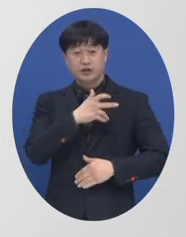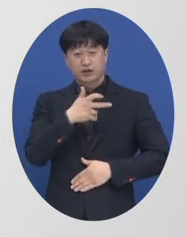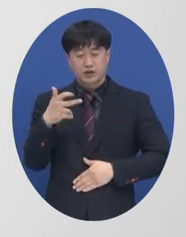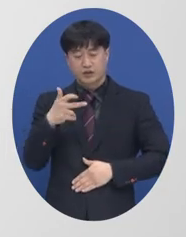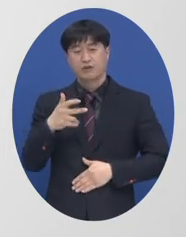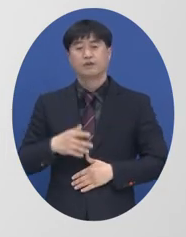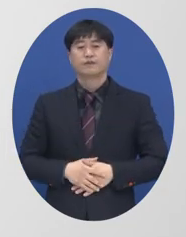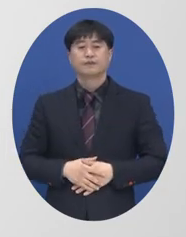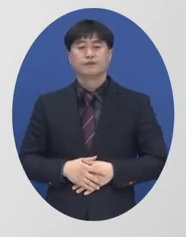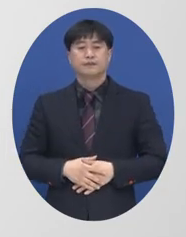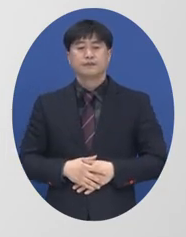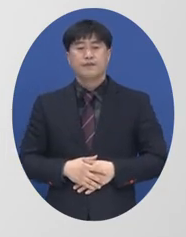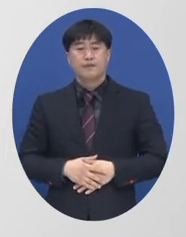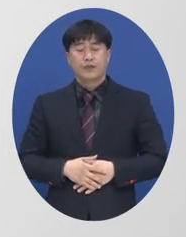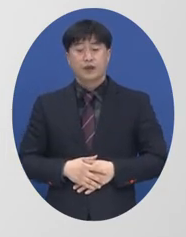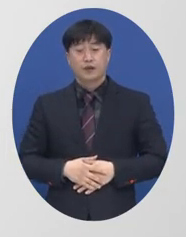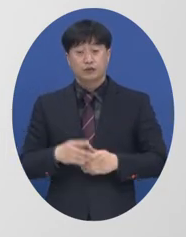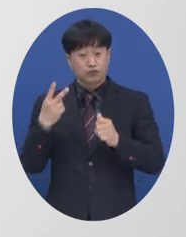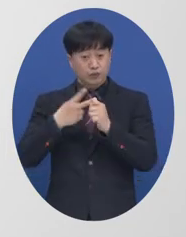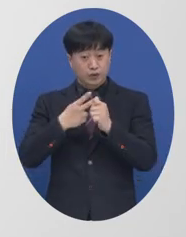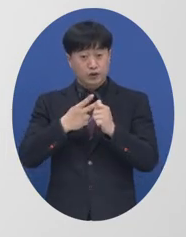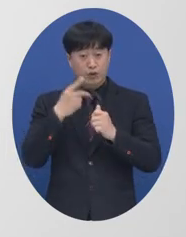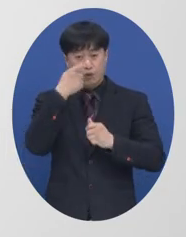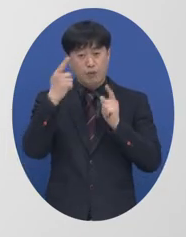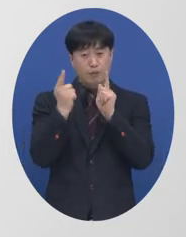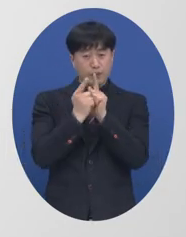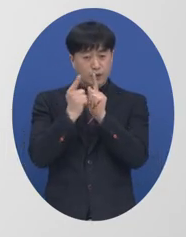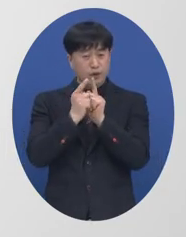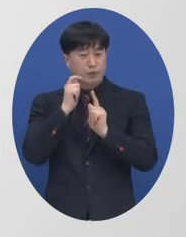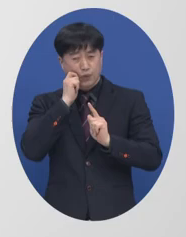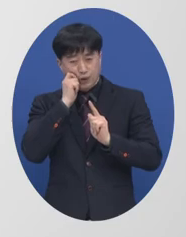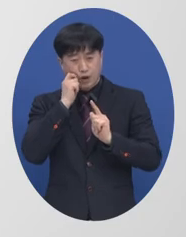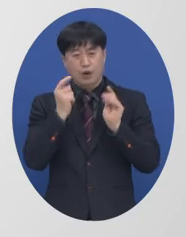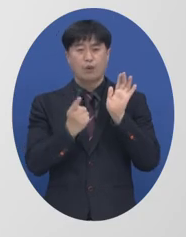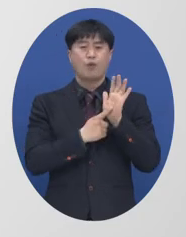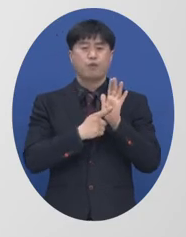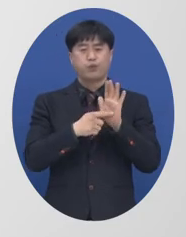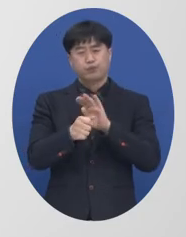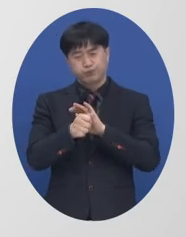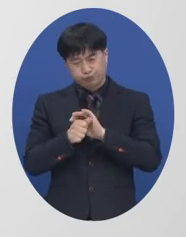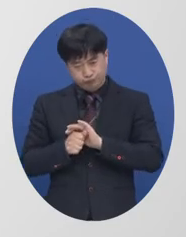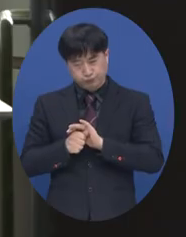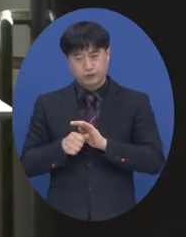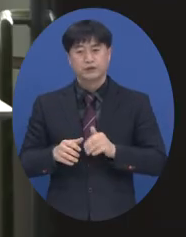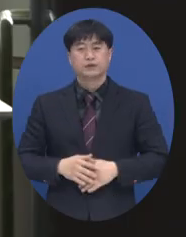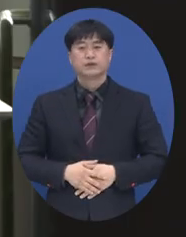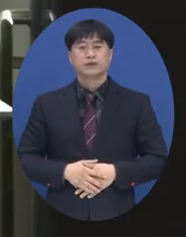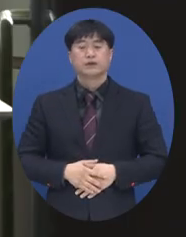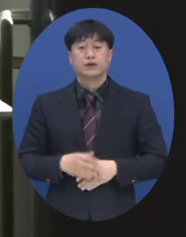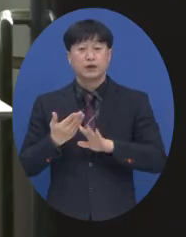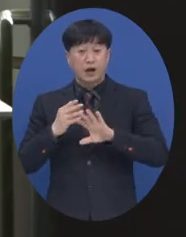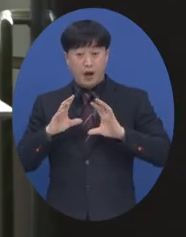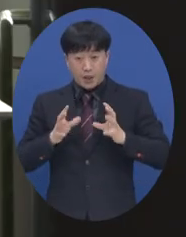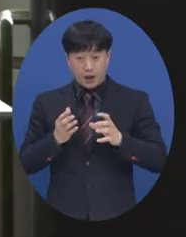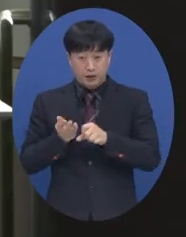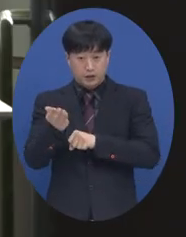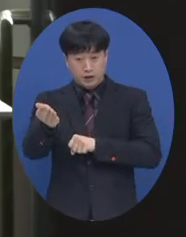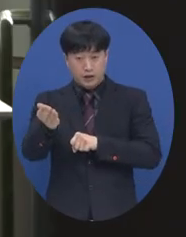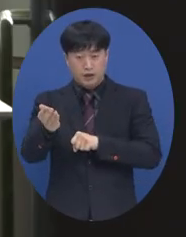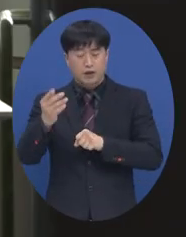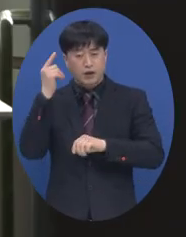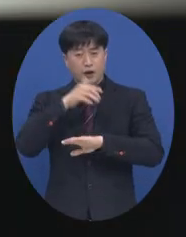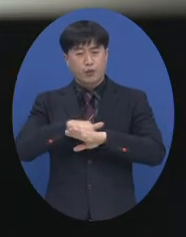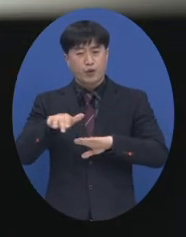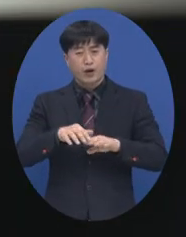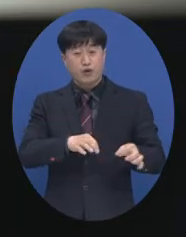차지했습니다 다음으로는 대면 활동에 죄악으로 마케팅이 위축되는 점 해외 진출 계획에 이딴